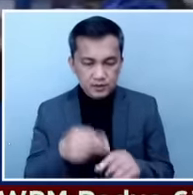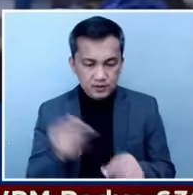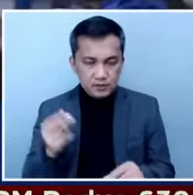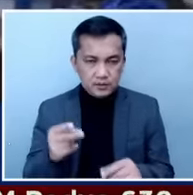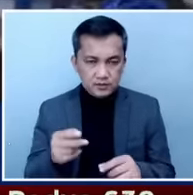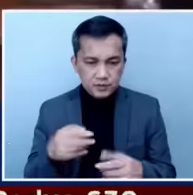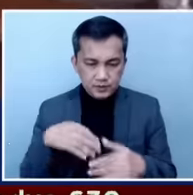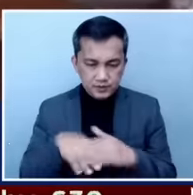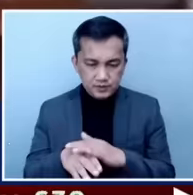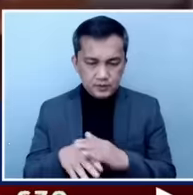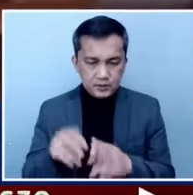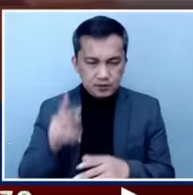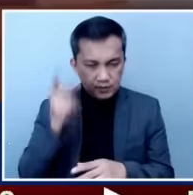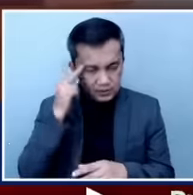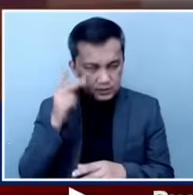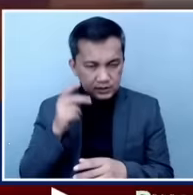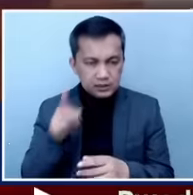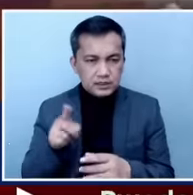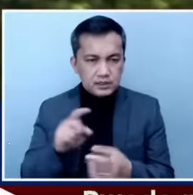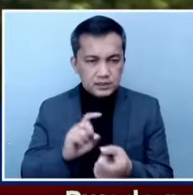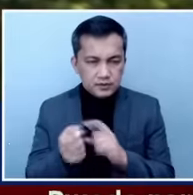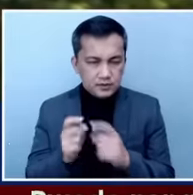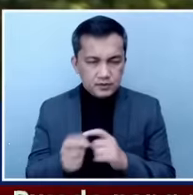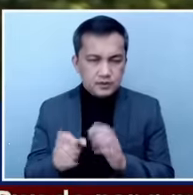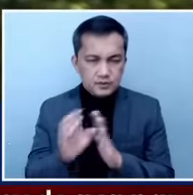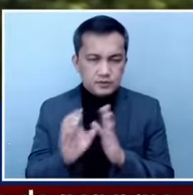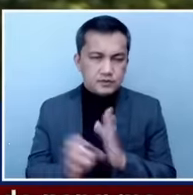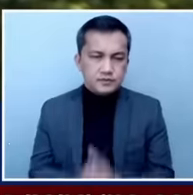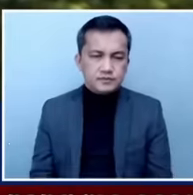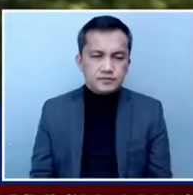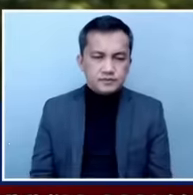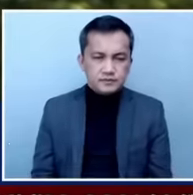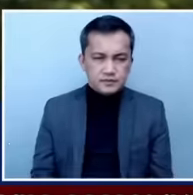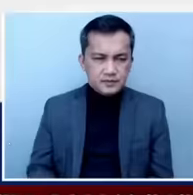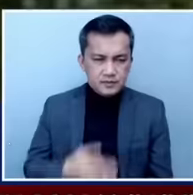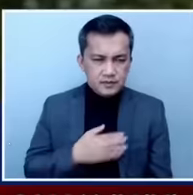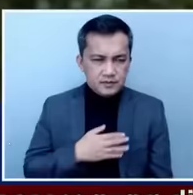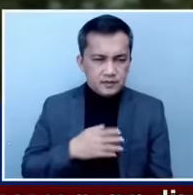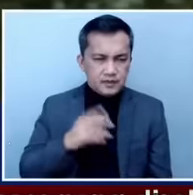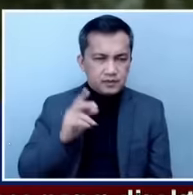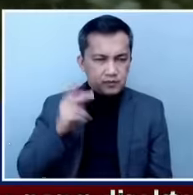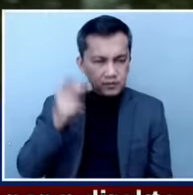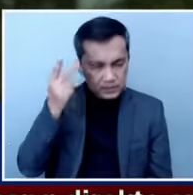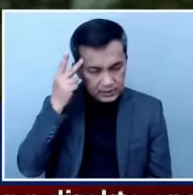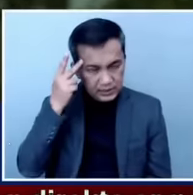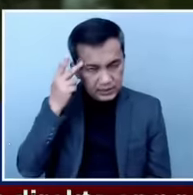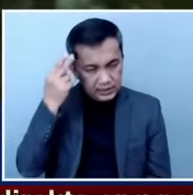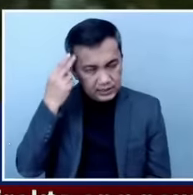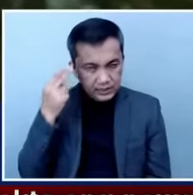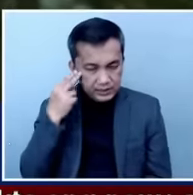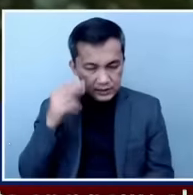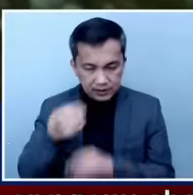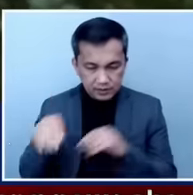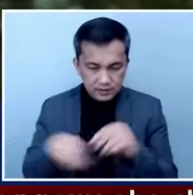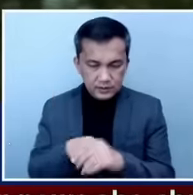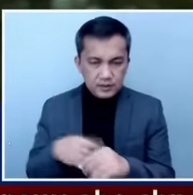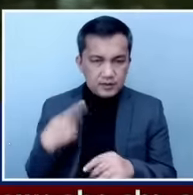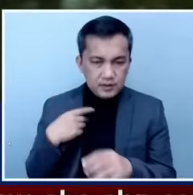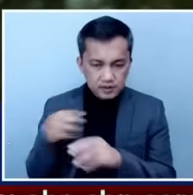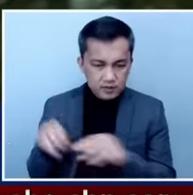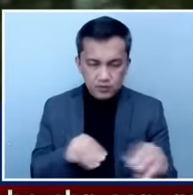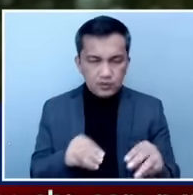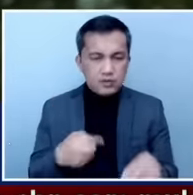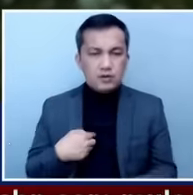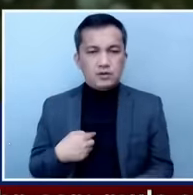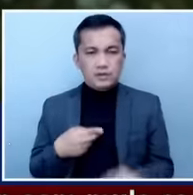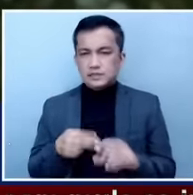ng political amendments ang konstitusyon. It will be my political head at stake. If there will be a move like that, then I will resign as